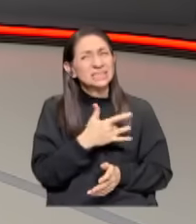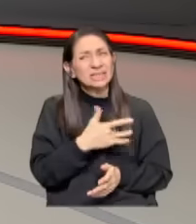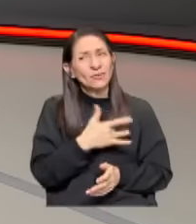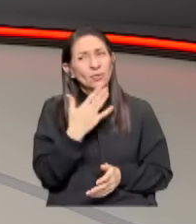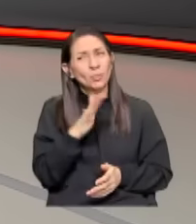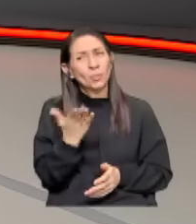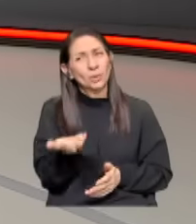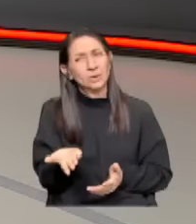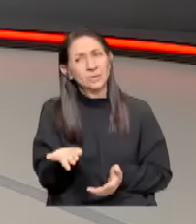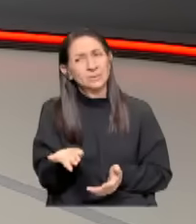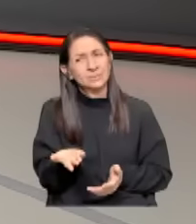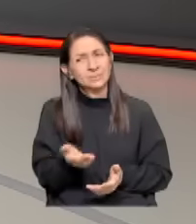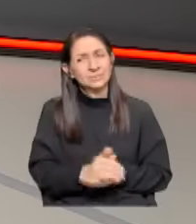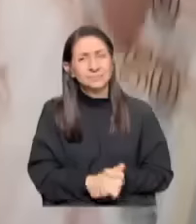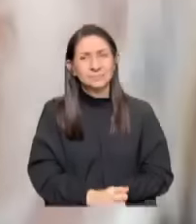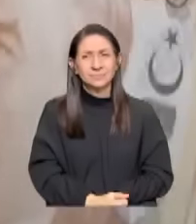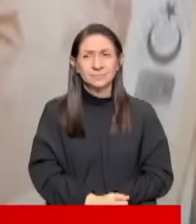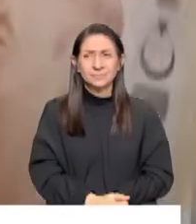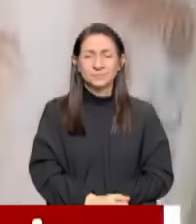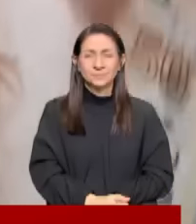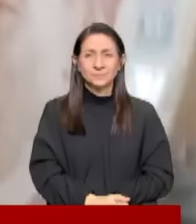ya?